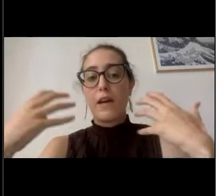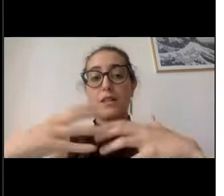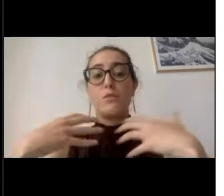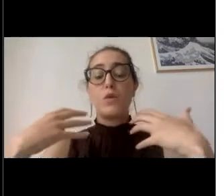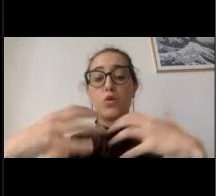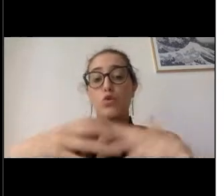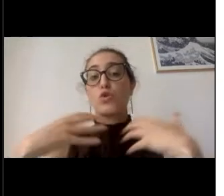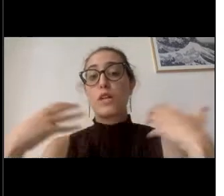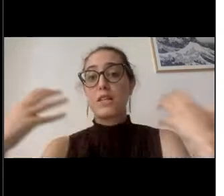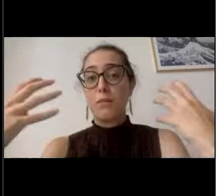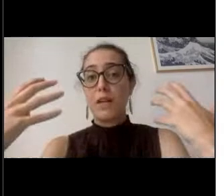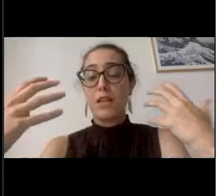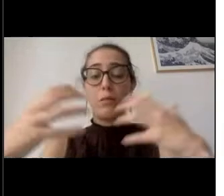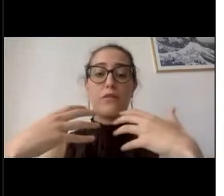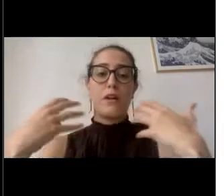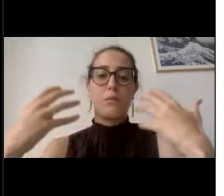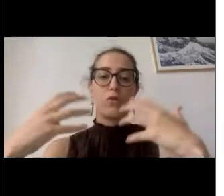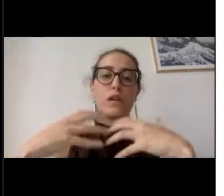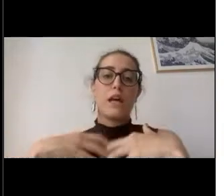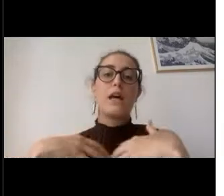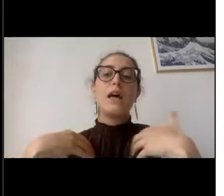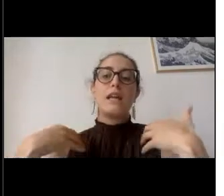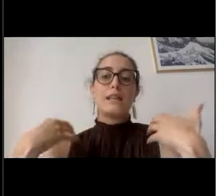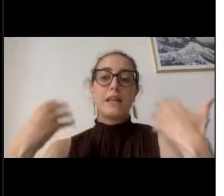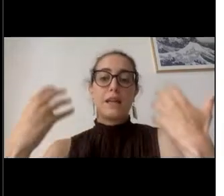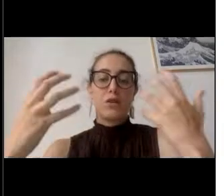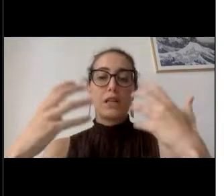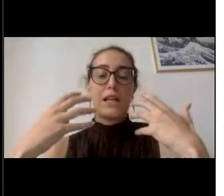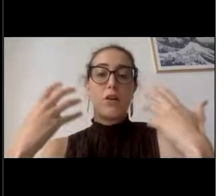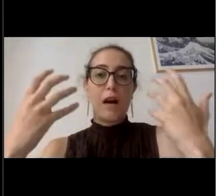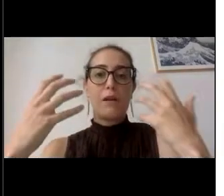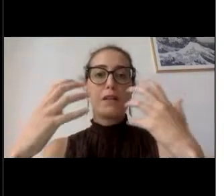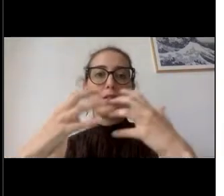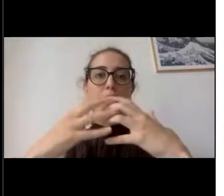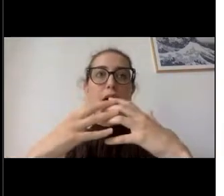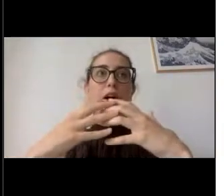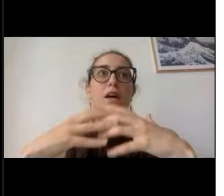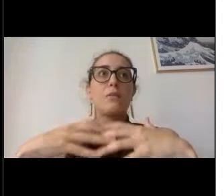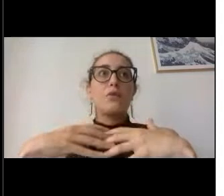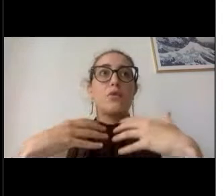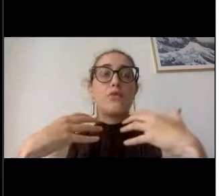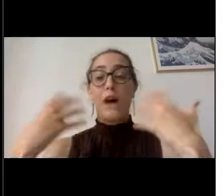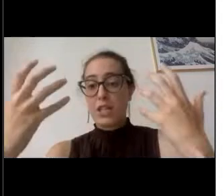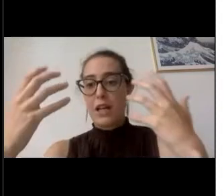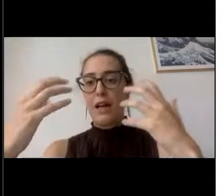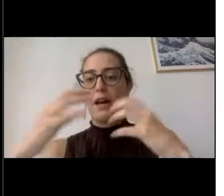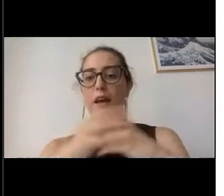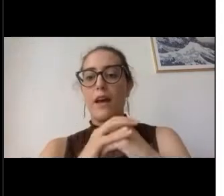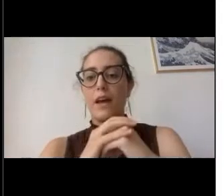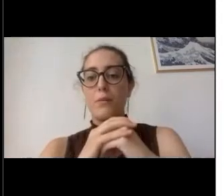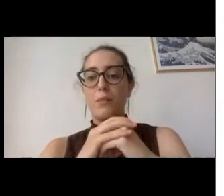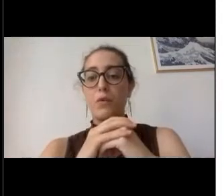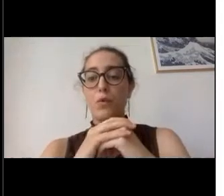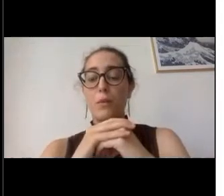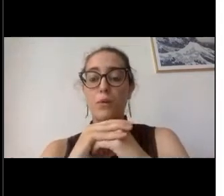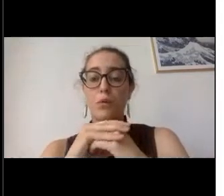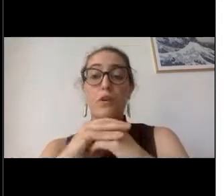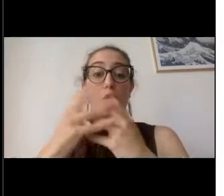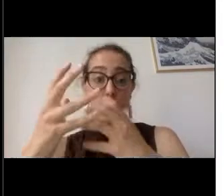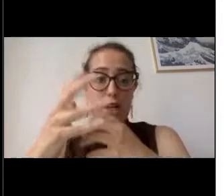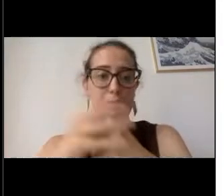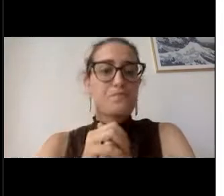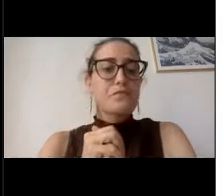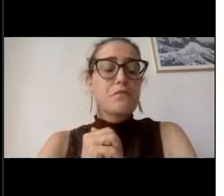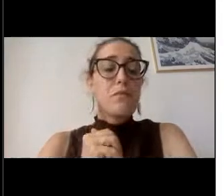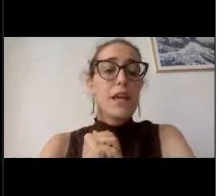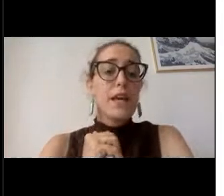europeo deve essere diminuito sostanzialmente per fare in modo che l'integrazione delle rinnovabili sia più facile e più e più